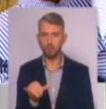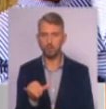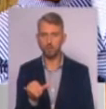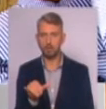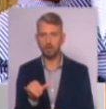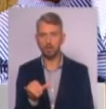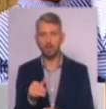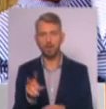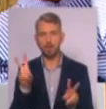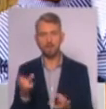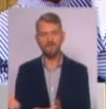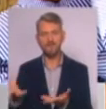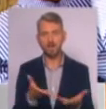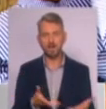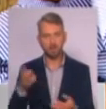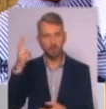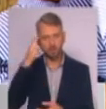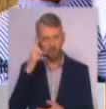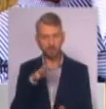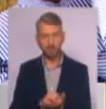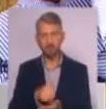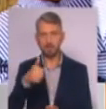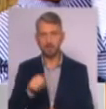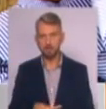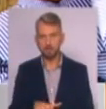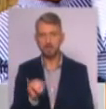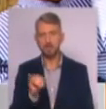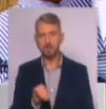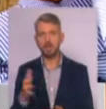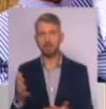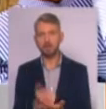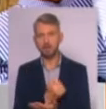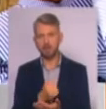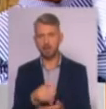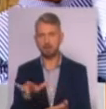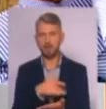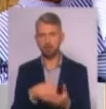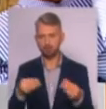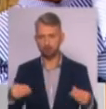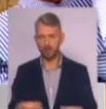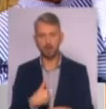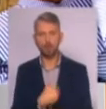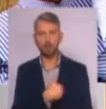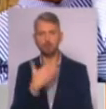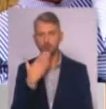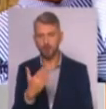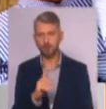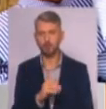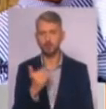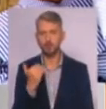Welcome to Kyiv і зайняла перше місце і виграла планшет. Я хочу подякувати за те, що ви